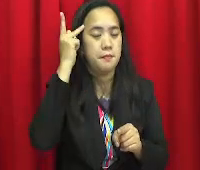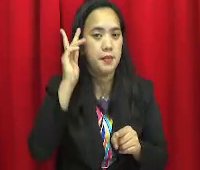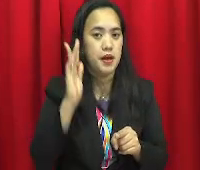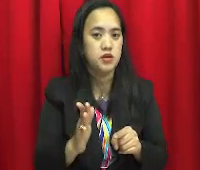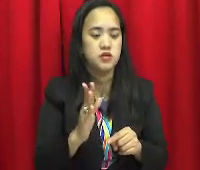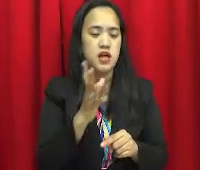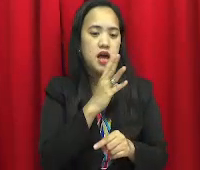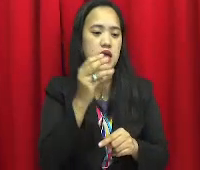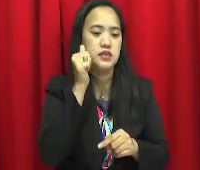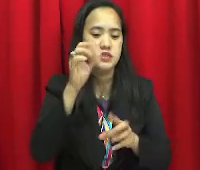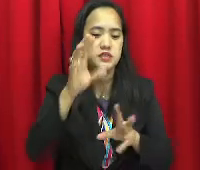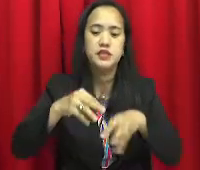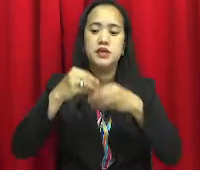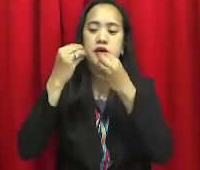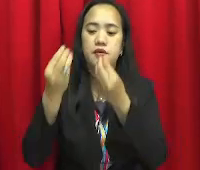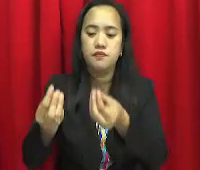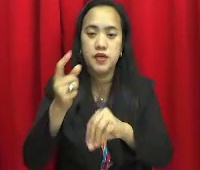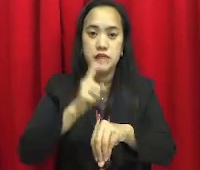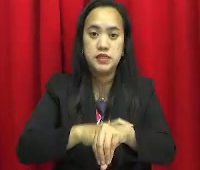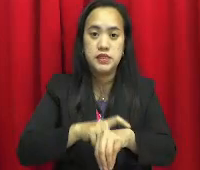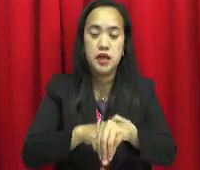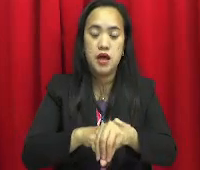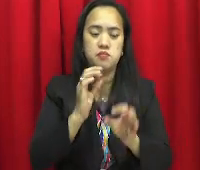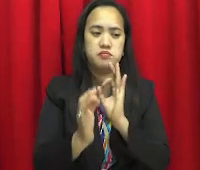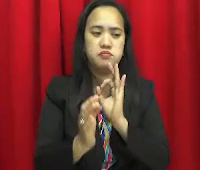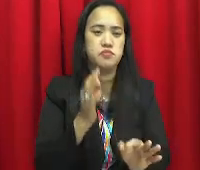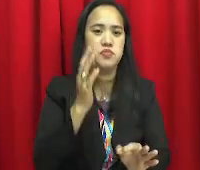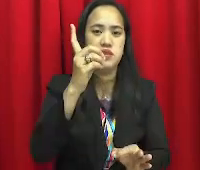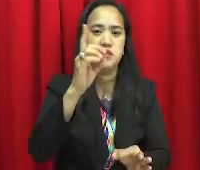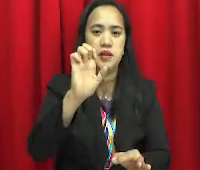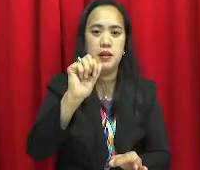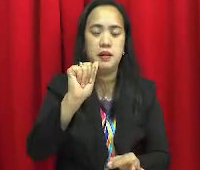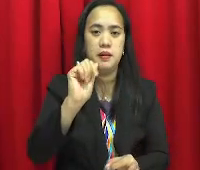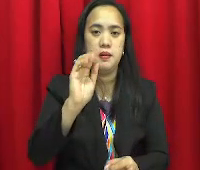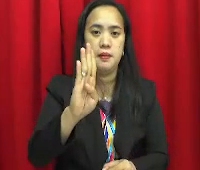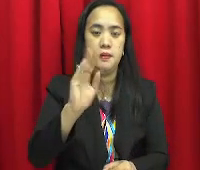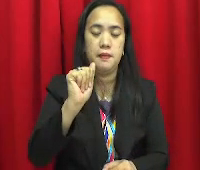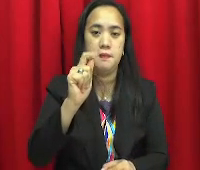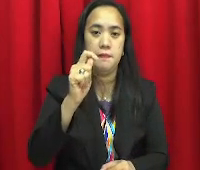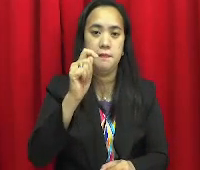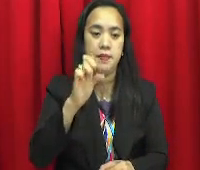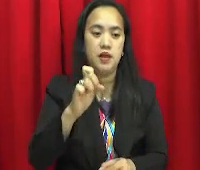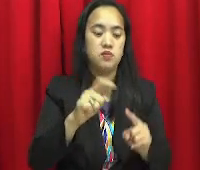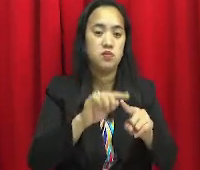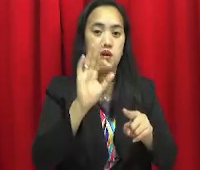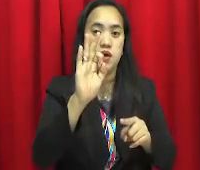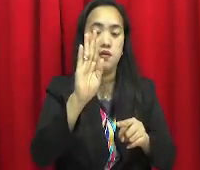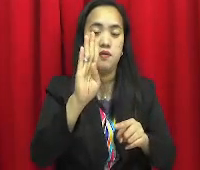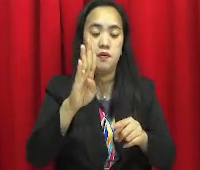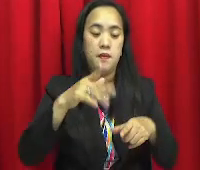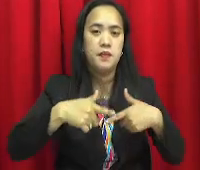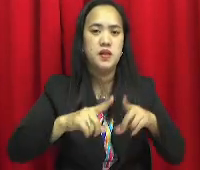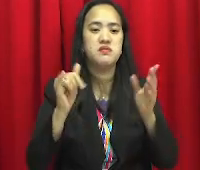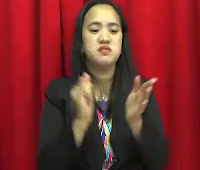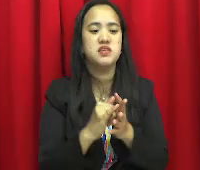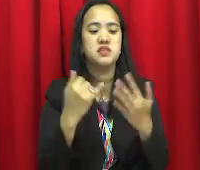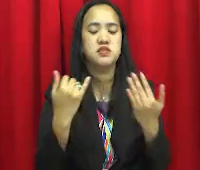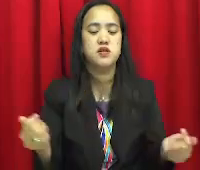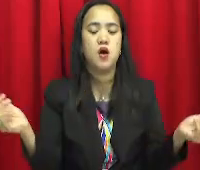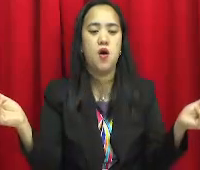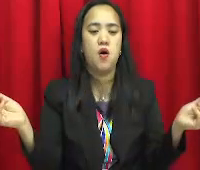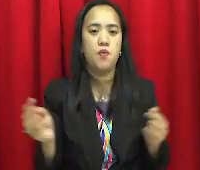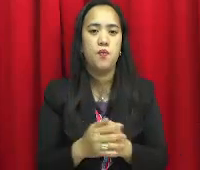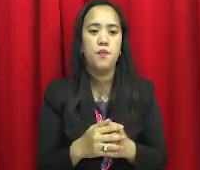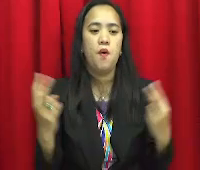ng time na sa pakikipagdebate lamang sa Facebook, mga kapatid, wasting of time yan. Nakatulad